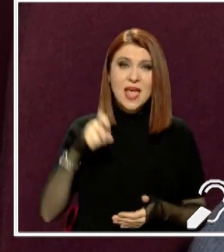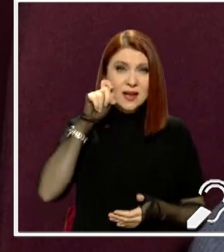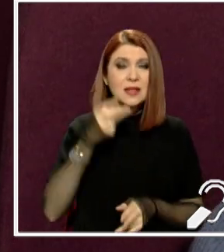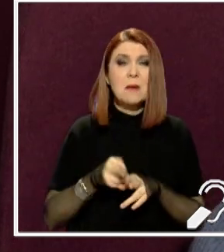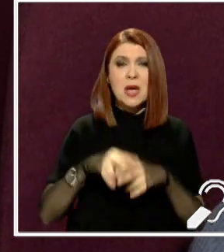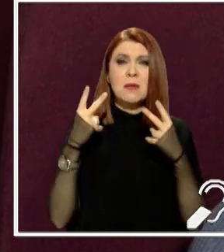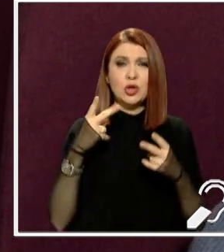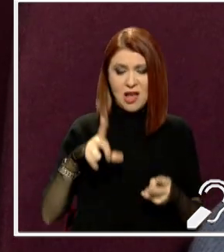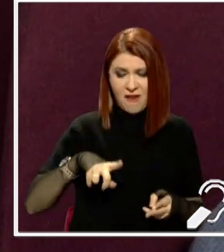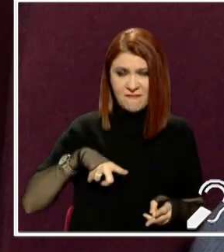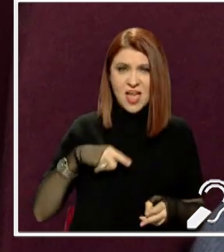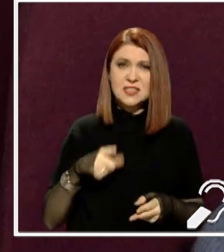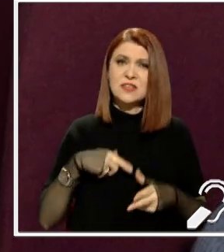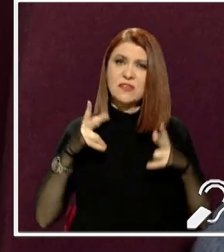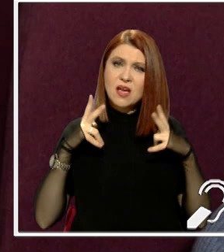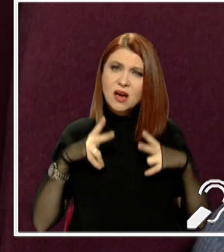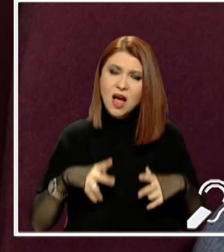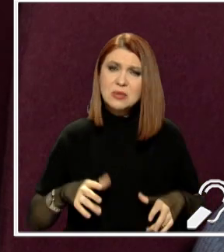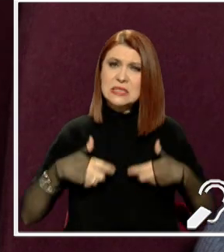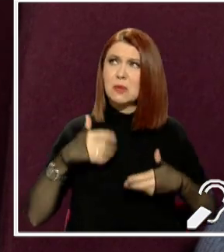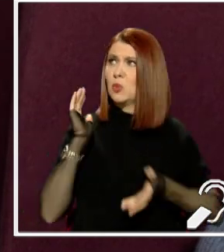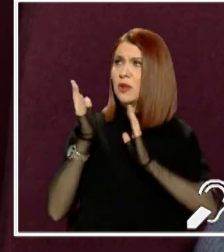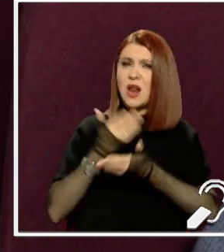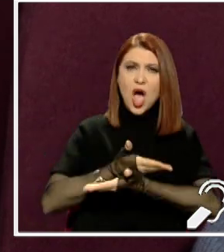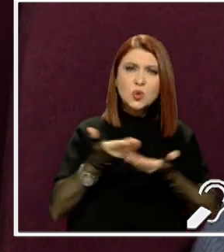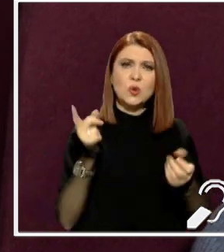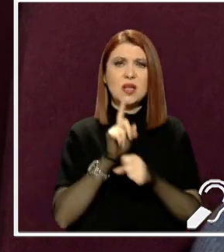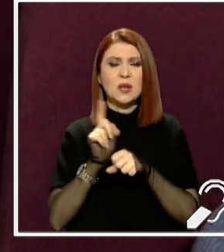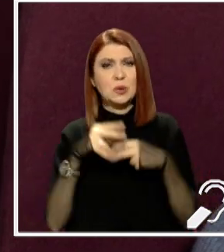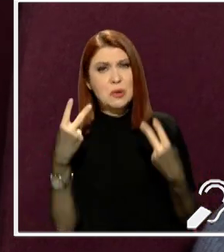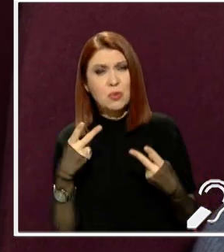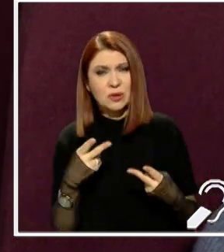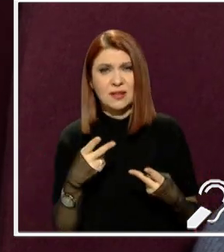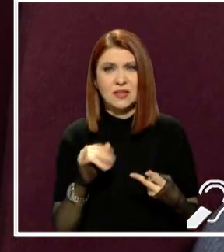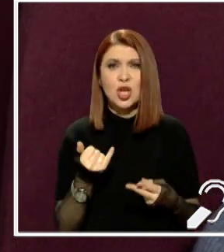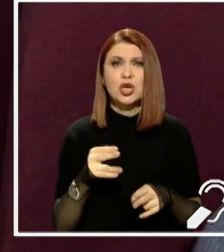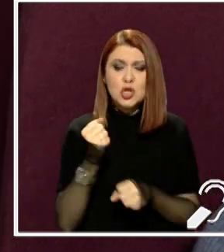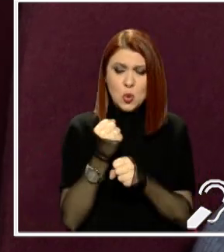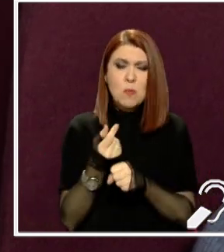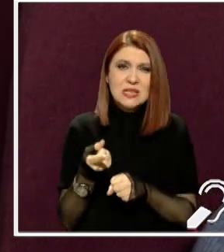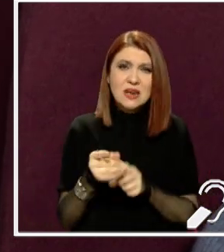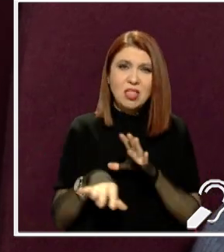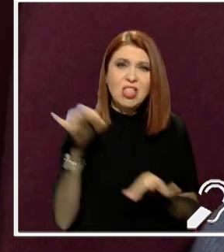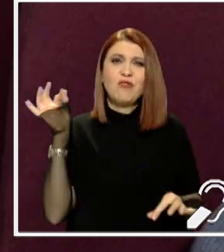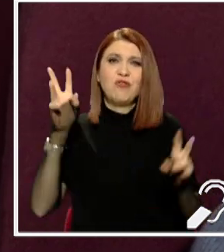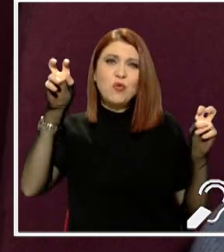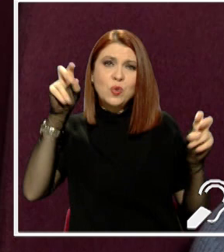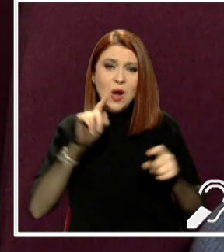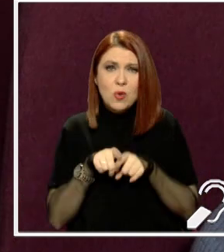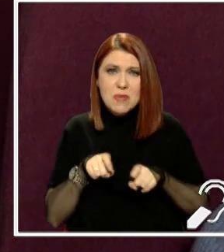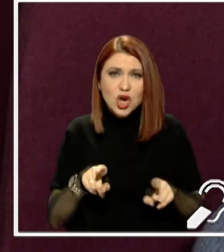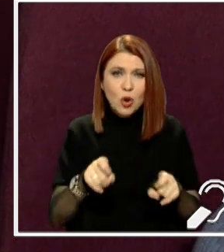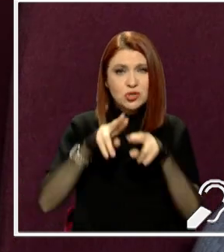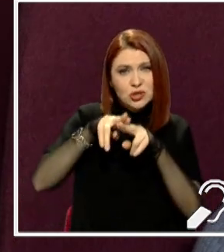mai important ca viața mea să fie mai stabilă, să mă bucur de natură, de lucrurile importante, și cum meseria asta te fură așa ca un microb și te